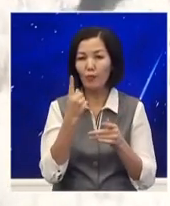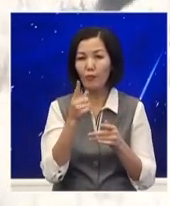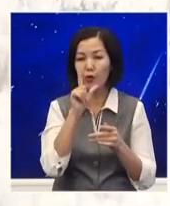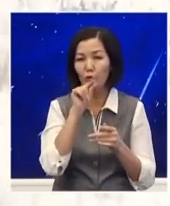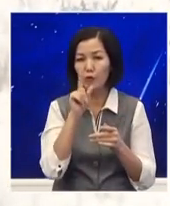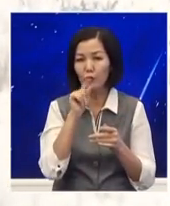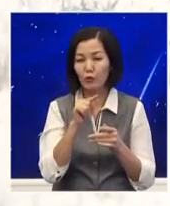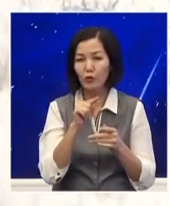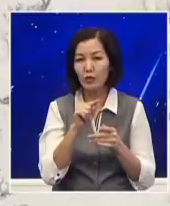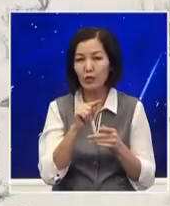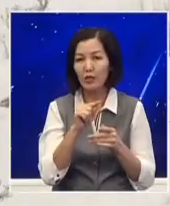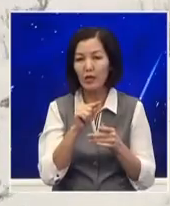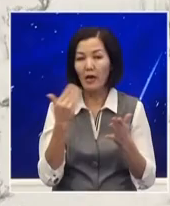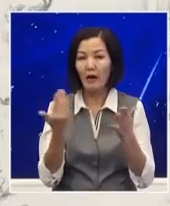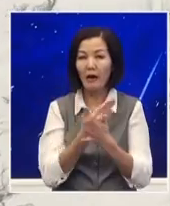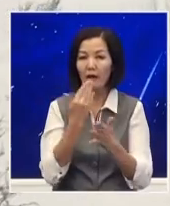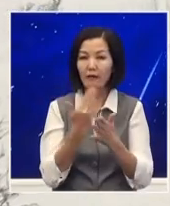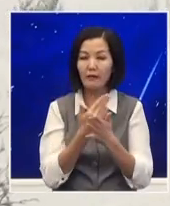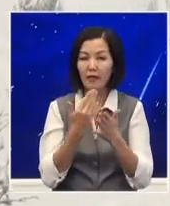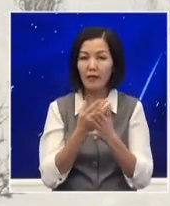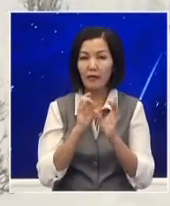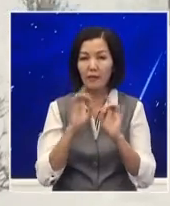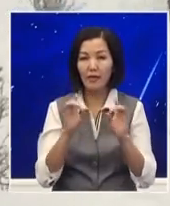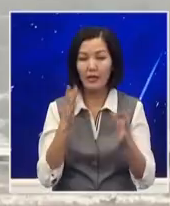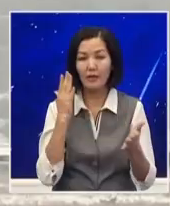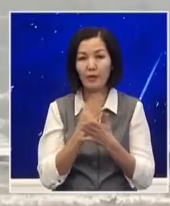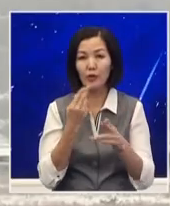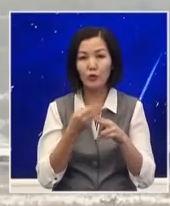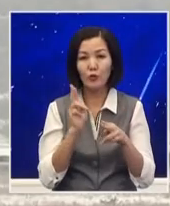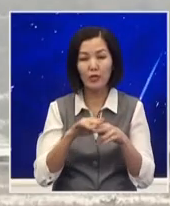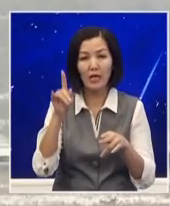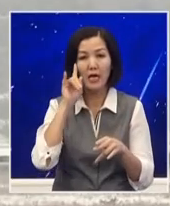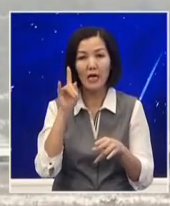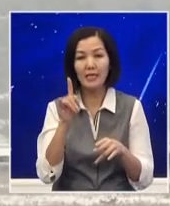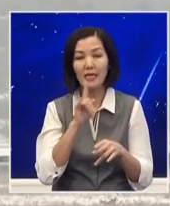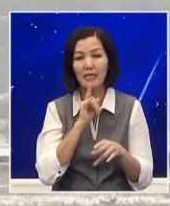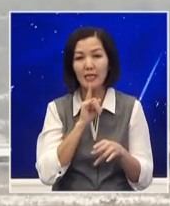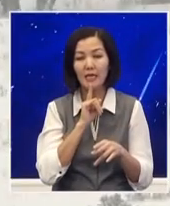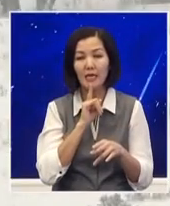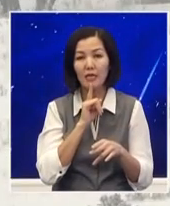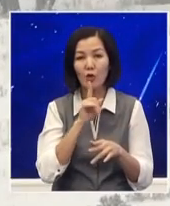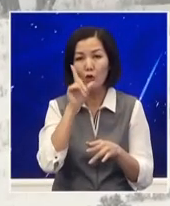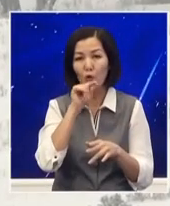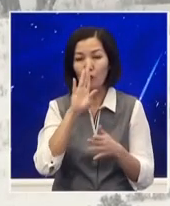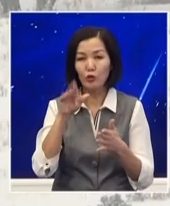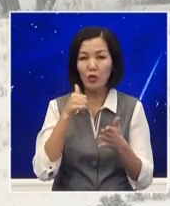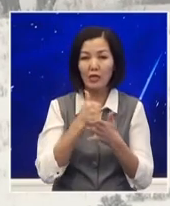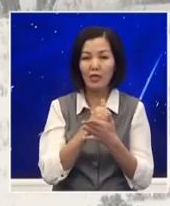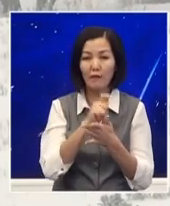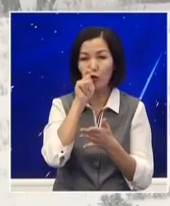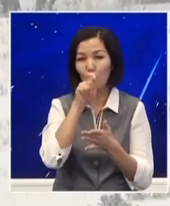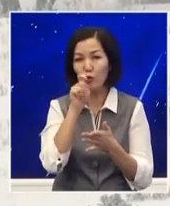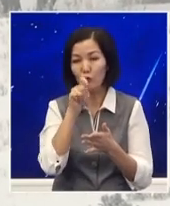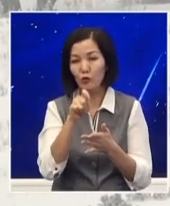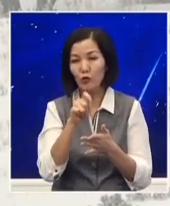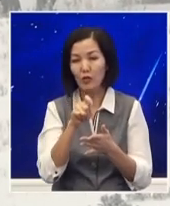құстың асырағаны туралы айтылар аңыздарда аз емес. Сондықтан атам қазақ қыран құсты құс төресі деп төбесіне көтерген